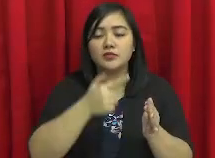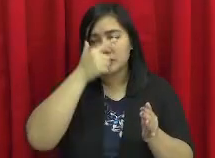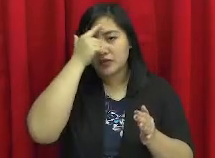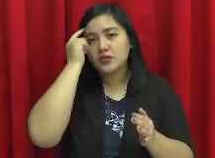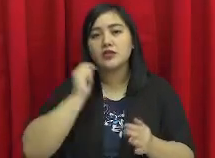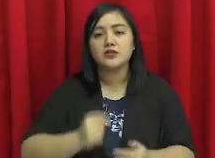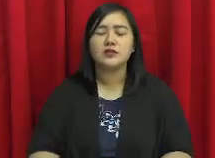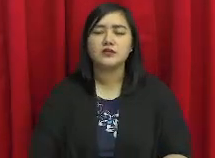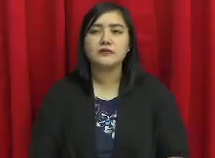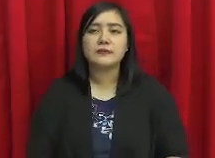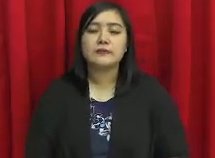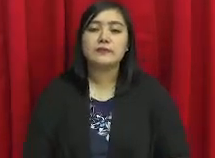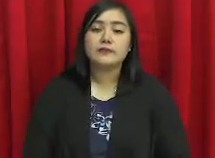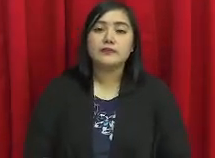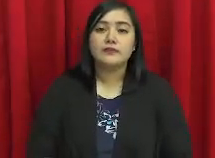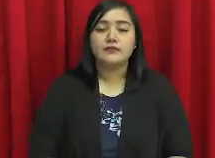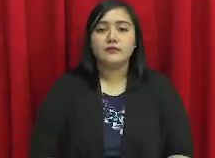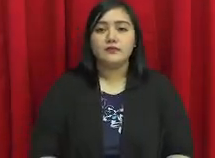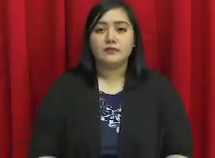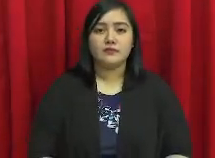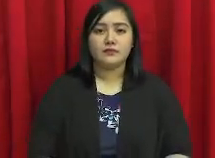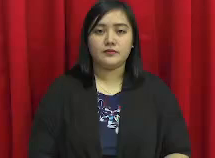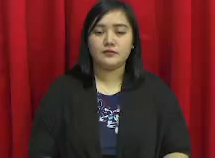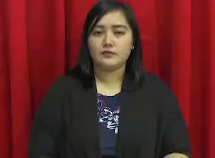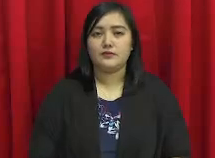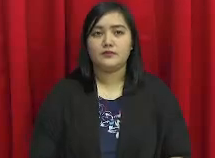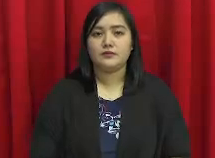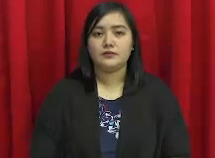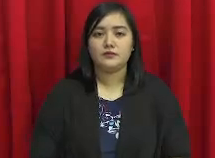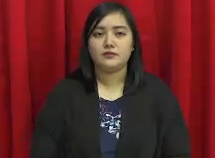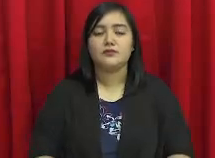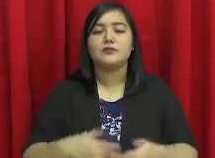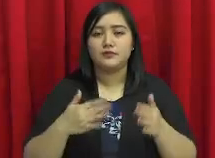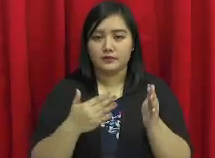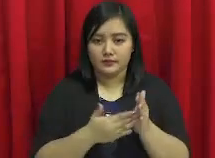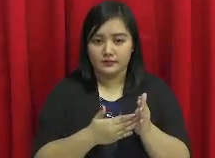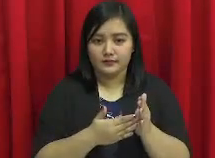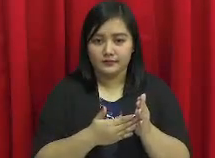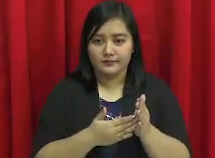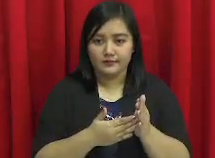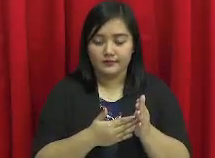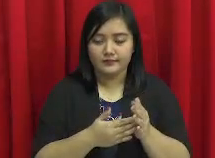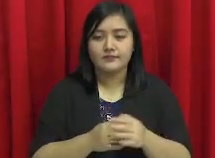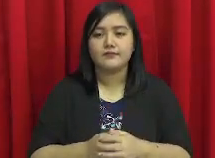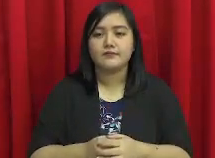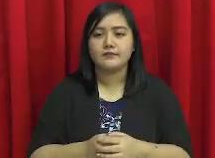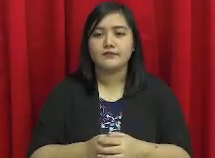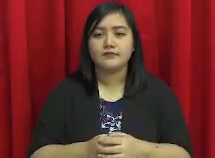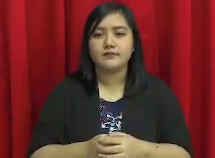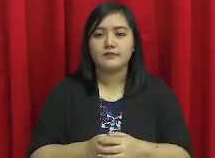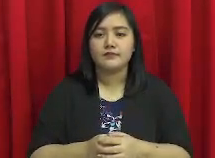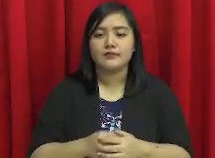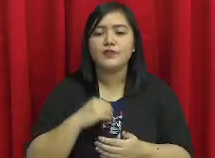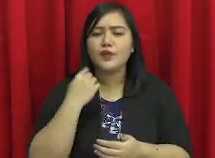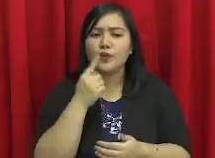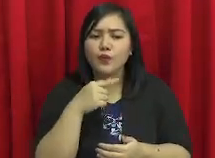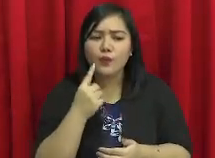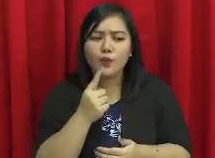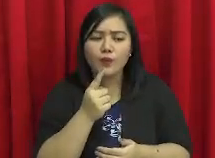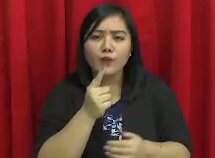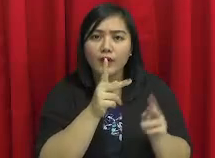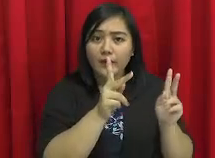no? Bakit kung sino pa yung matagal na kasama, balik ko po isa-isayin natin, Sir Conrad, kung sino pa yung matagal